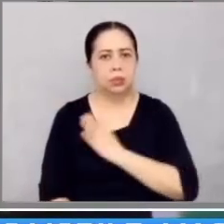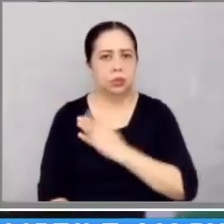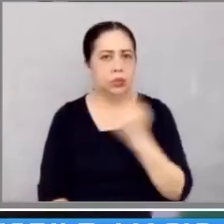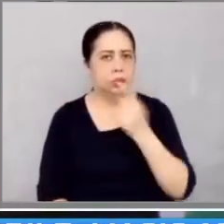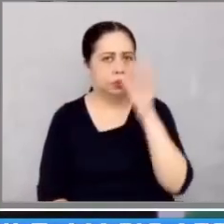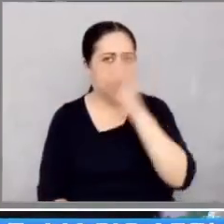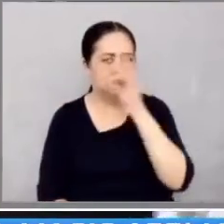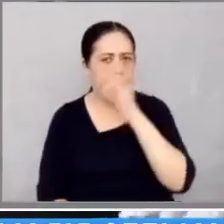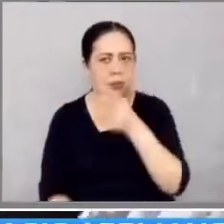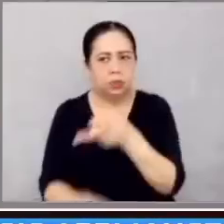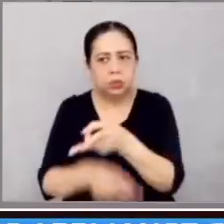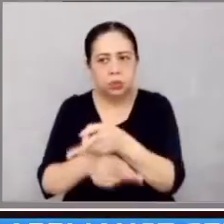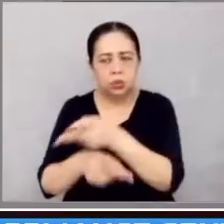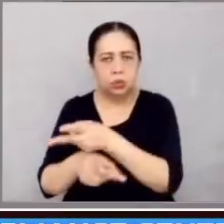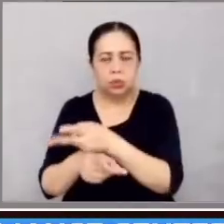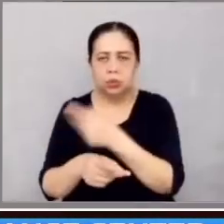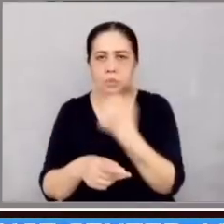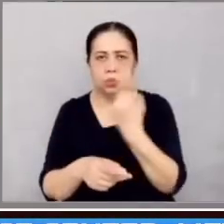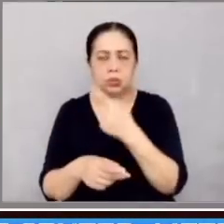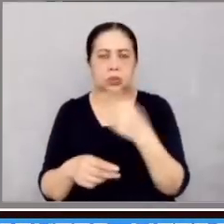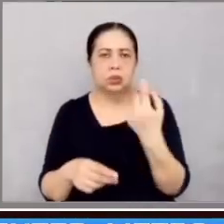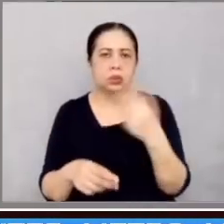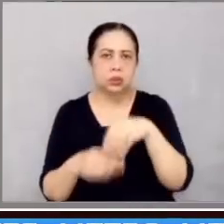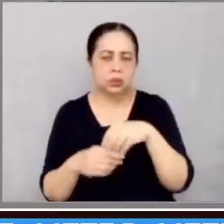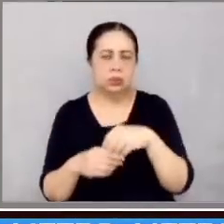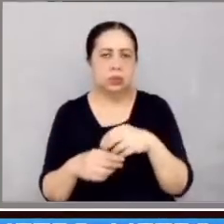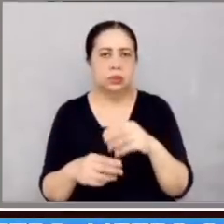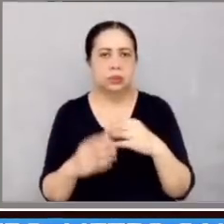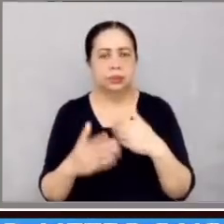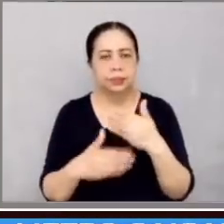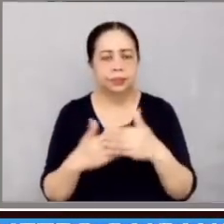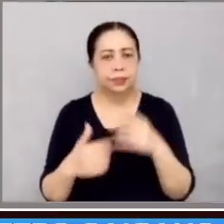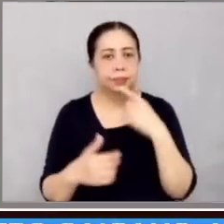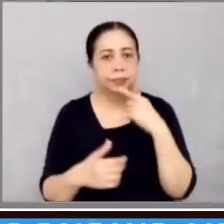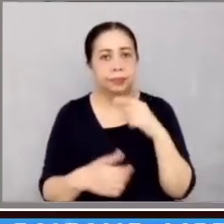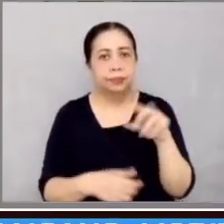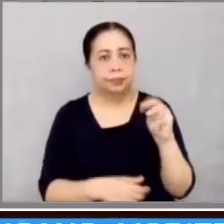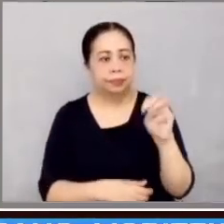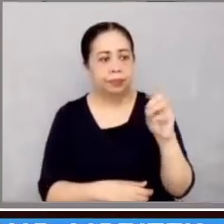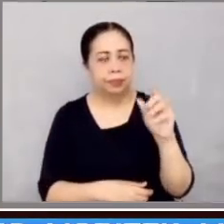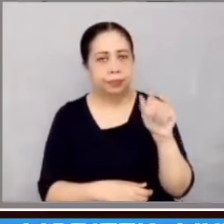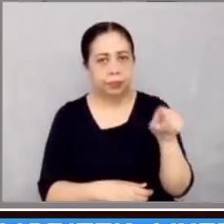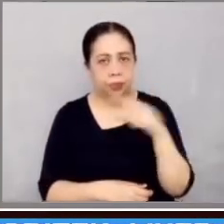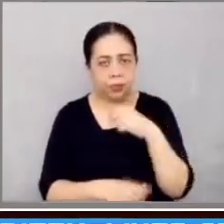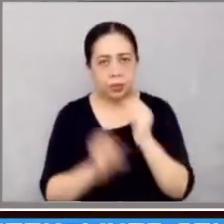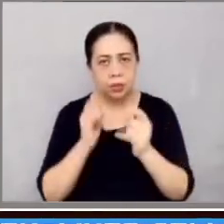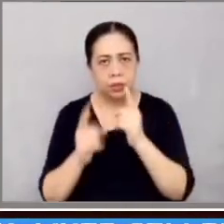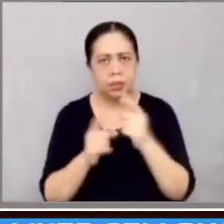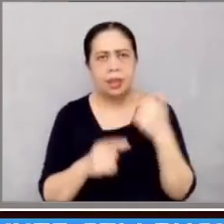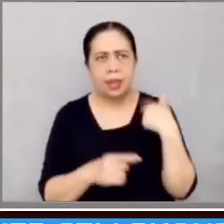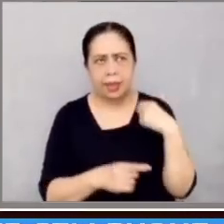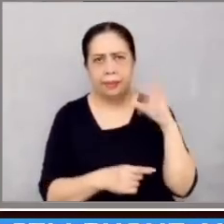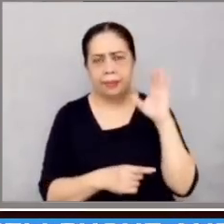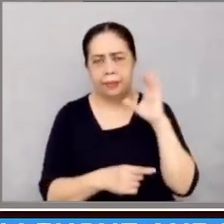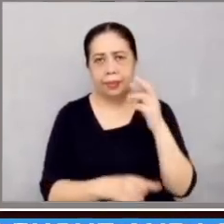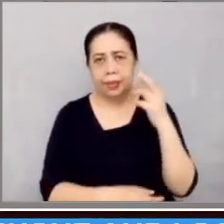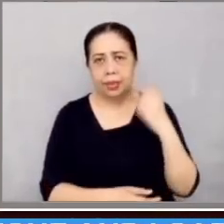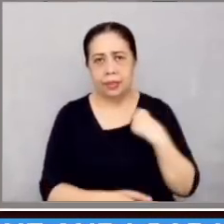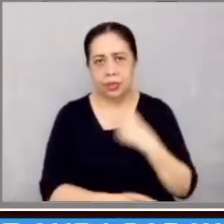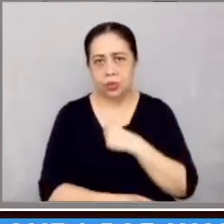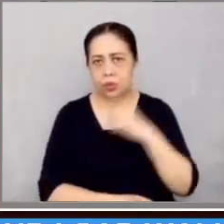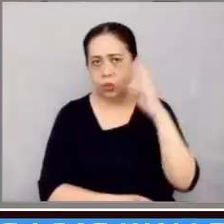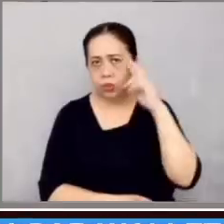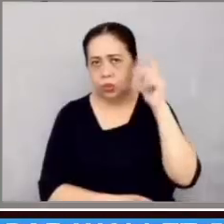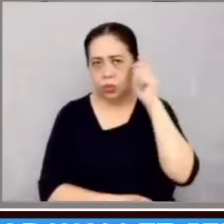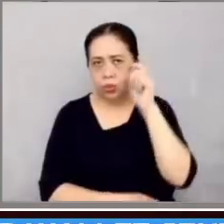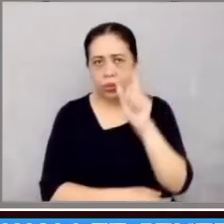the substations. Sa panayam ng media, sinabi ni Senador Tulfo na meron siyang sources sa intelligence community na